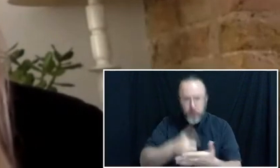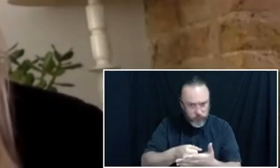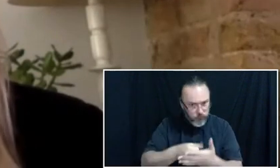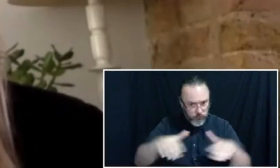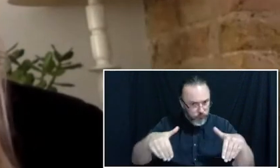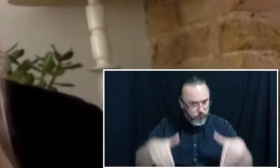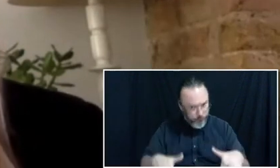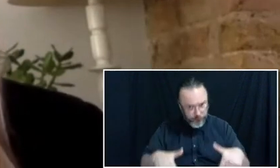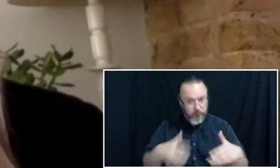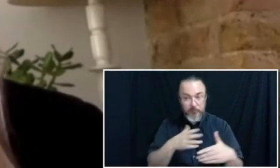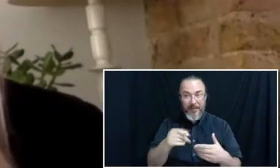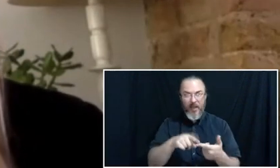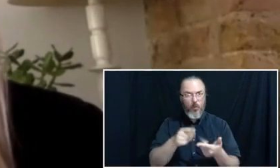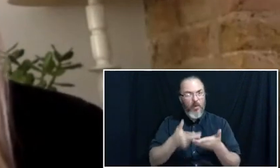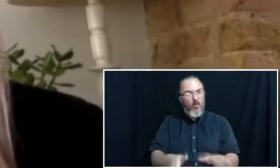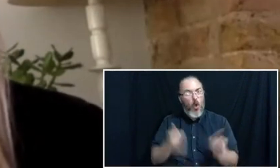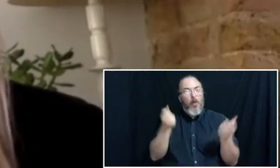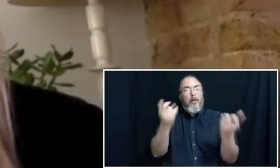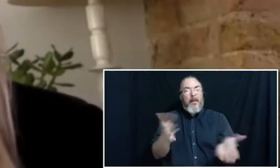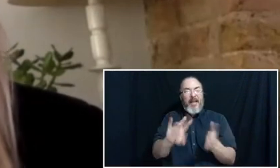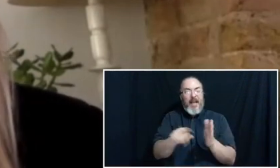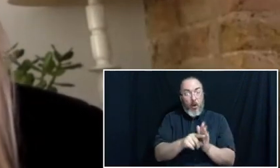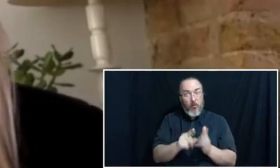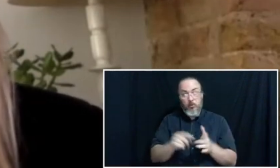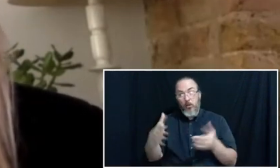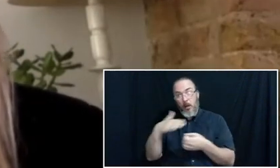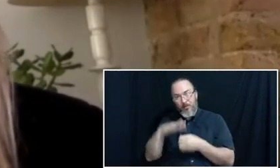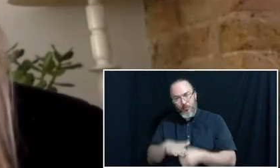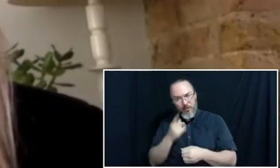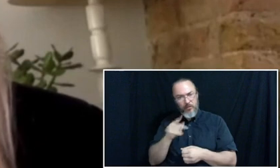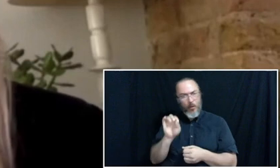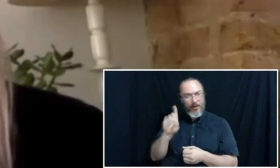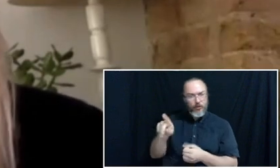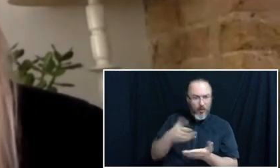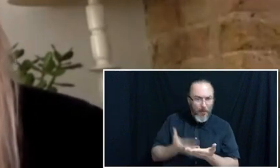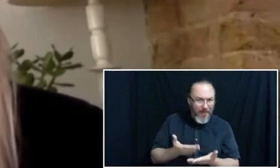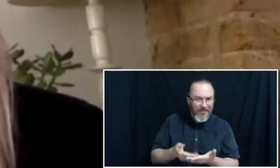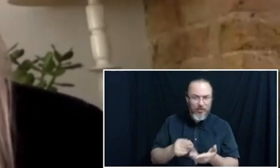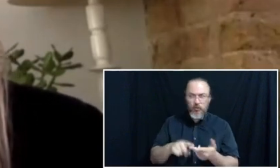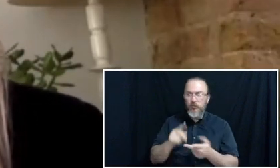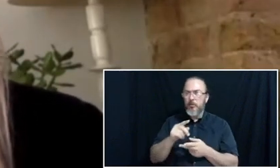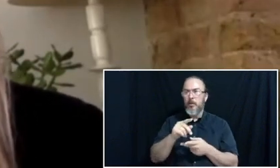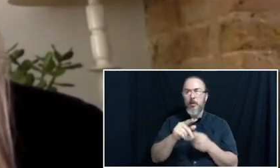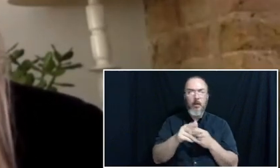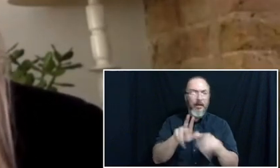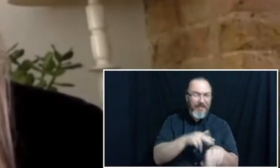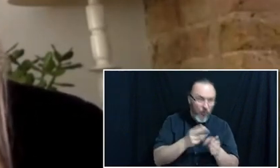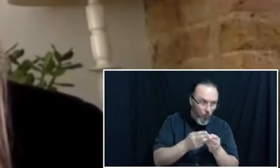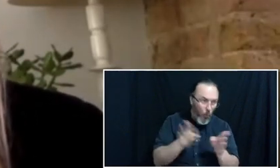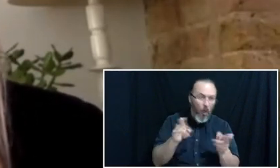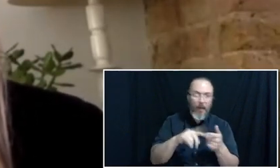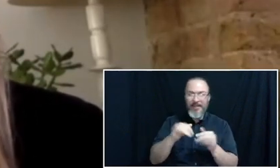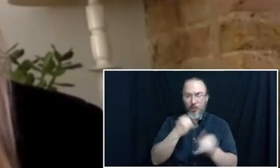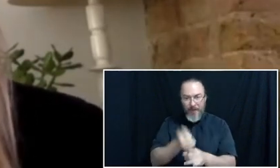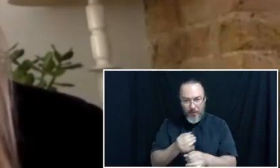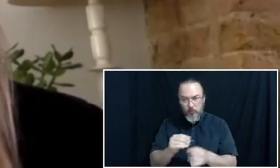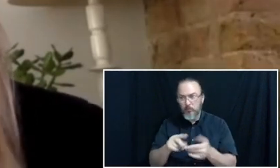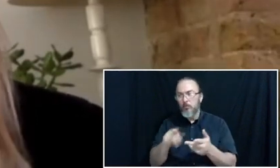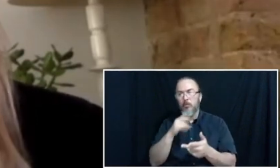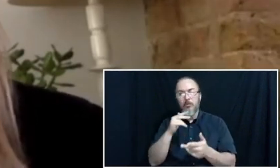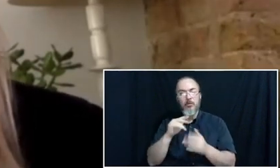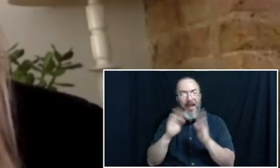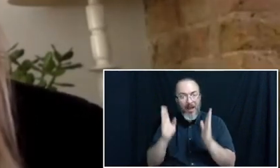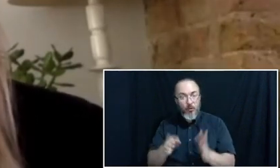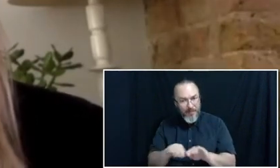études des élèves, des heures d'apprentissage ont été perdues. Cela grève les budgets